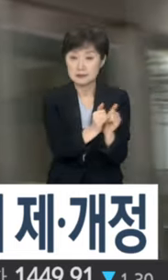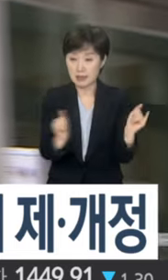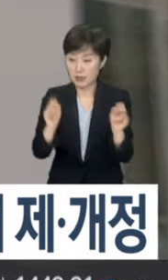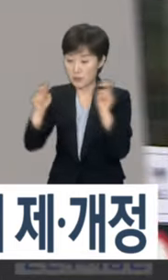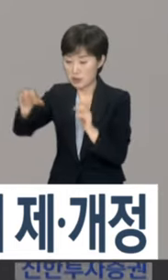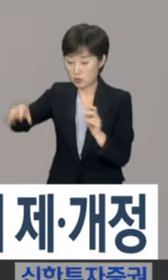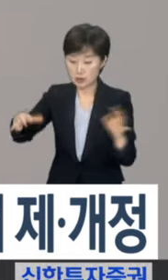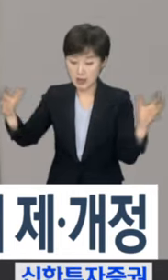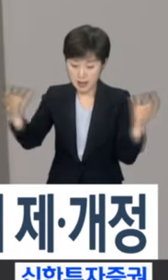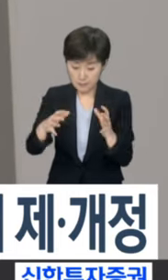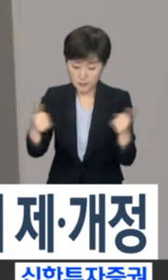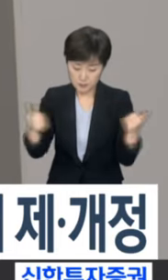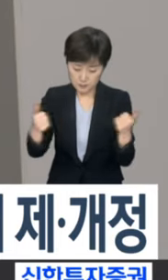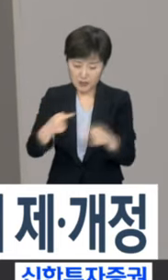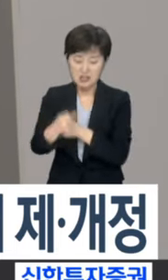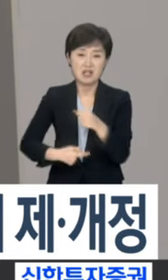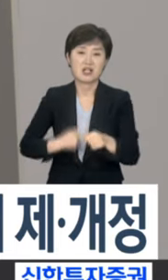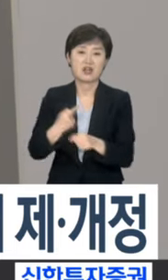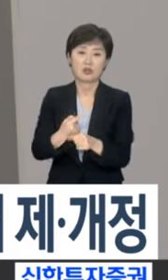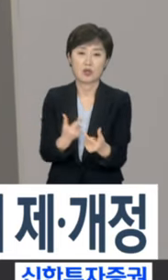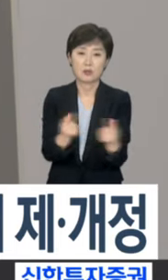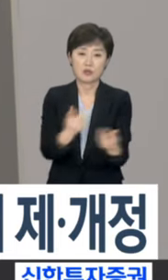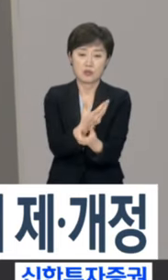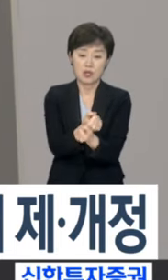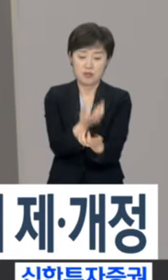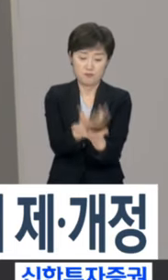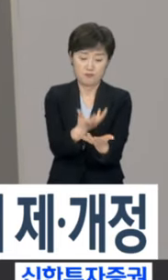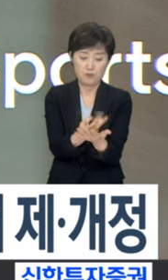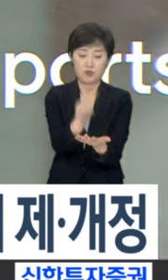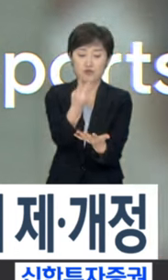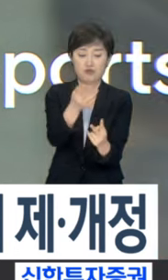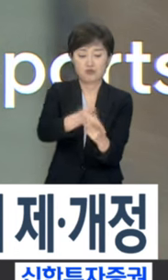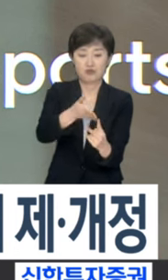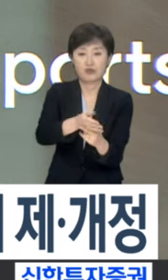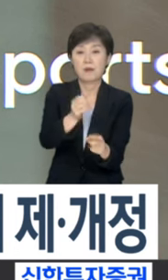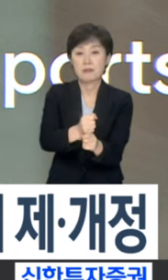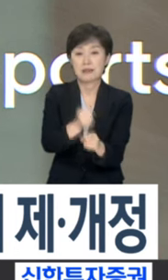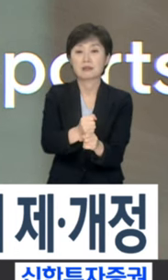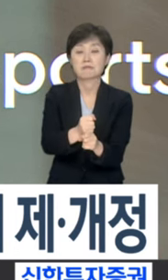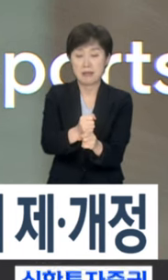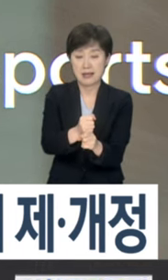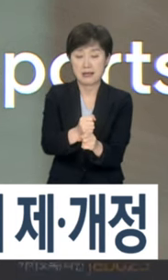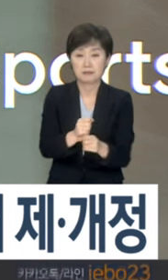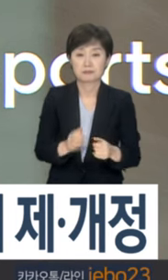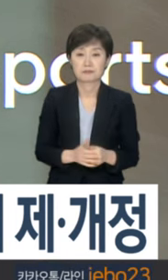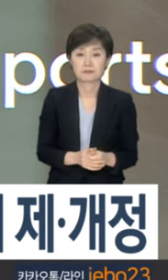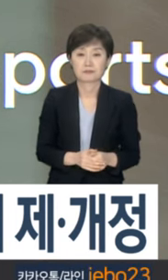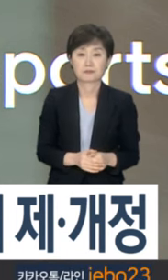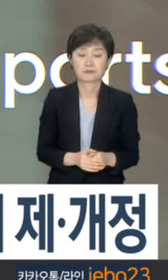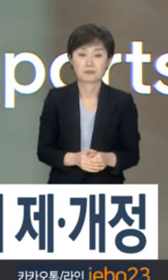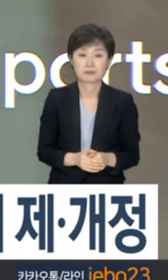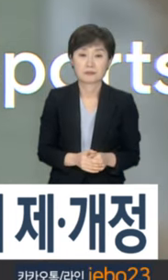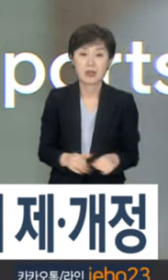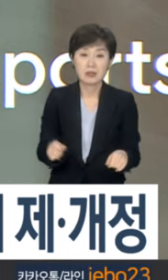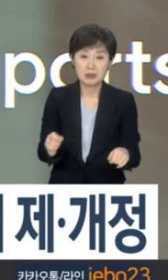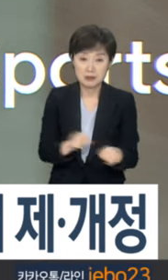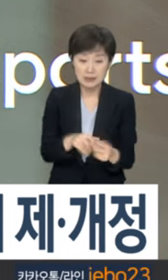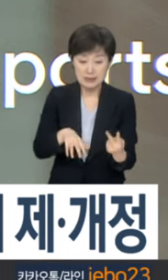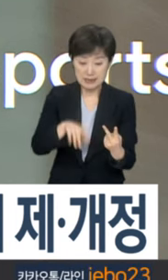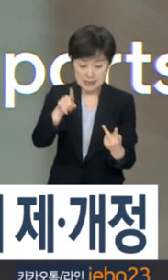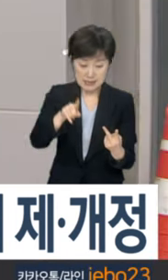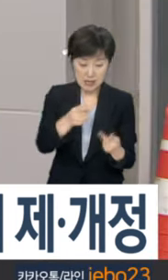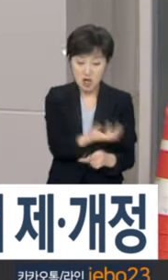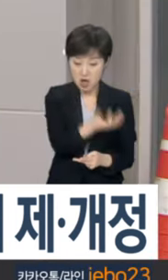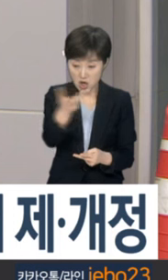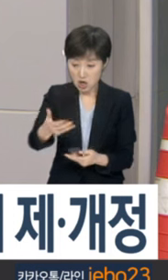1년간 회의를 거쳐 표준 계약서 두 종의 제정안과 여섯 종의 개정안을 마련했다고 밝혔습니다 특히 2차적